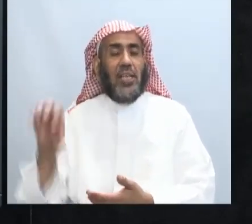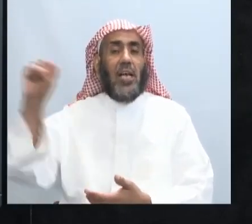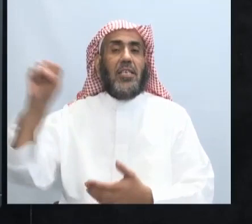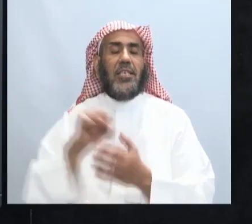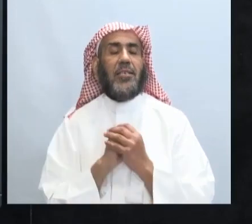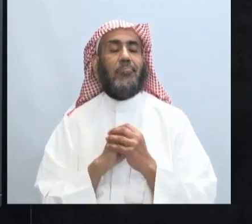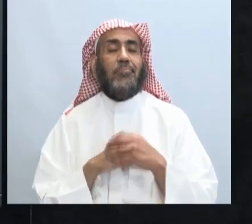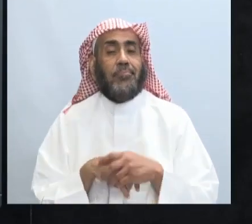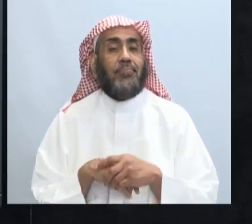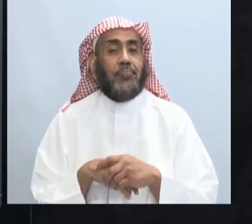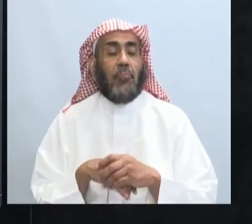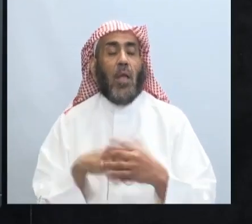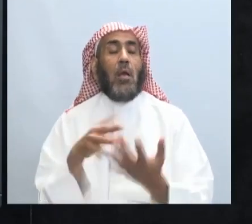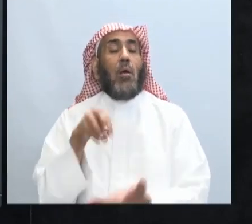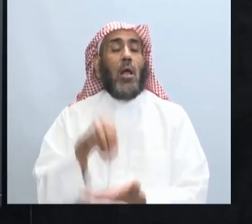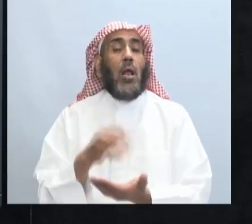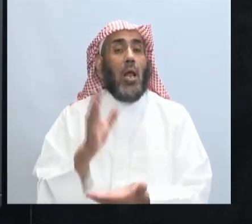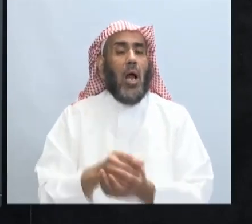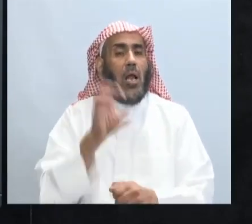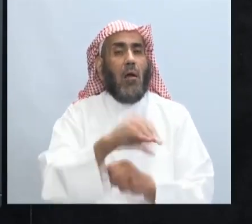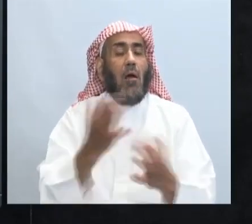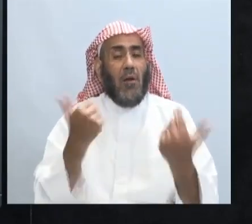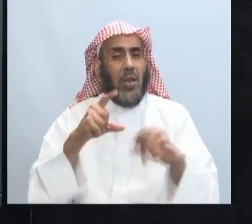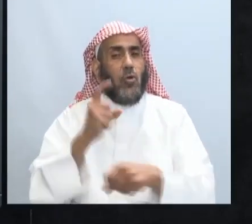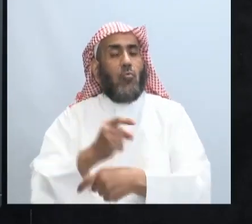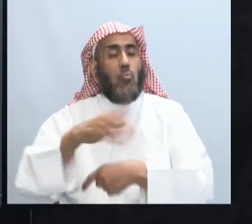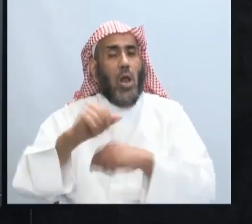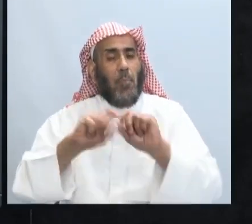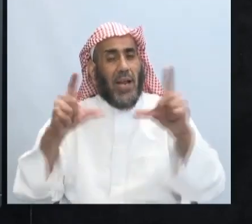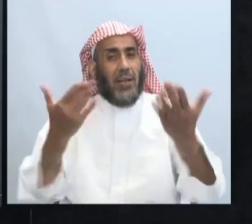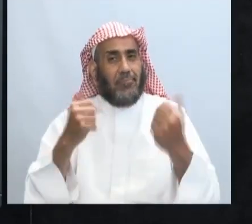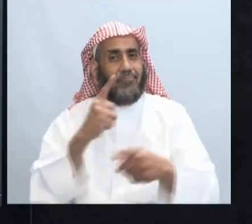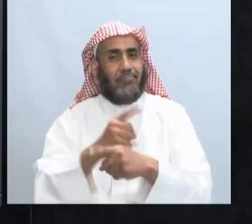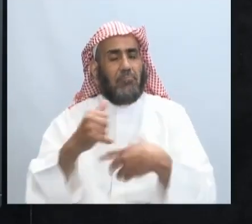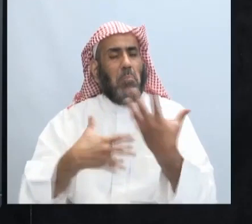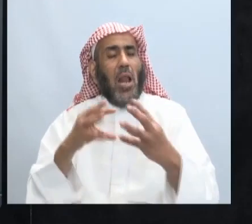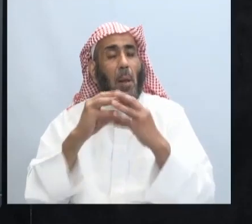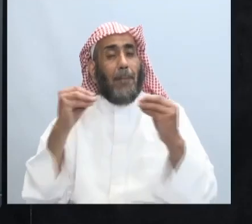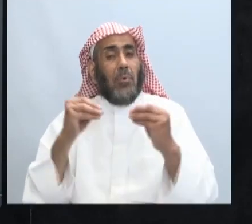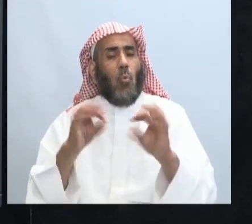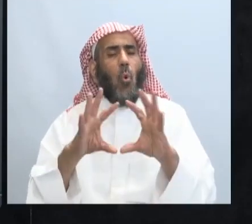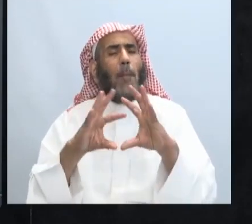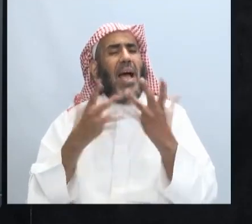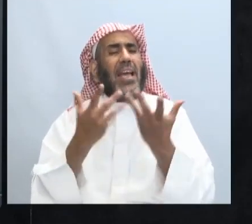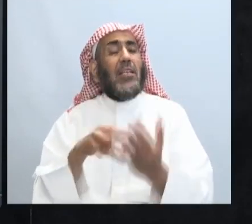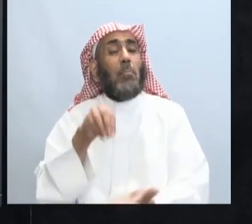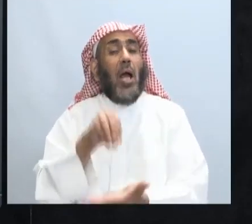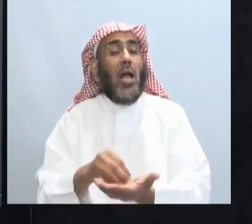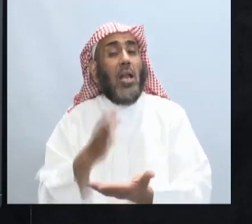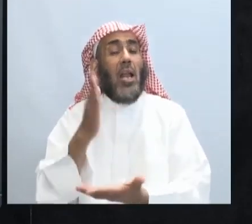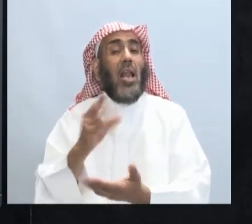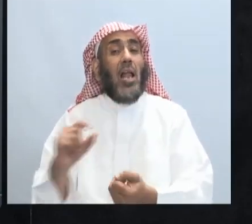الشخصي اما محل الحق العيني فمن يبين لنا ويذكر لنا ما المقصود وما ماهيه محل الحق